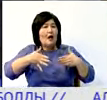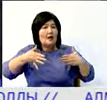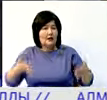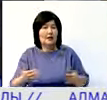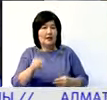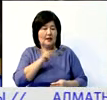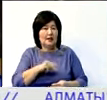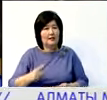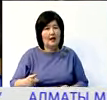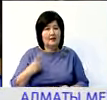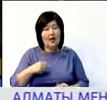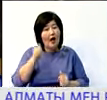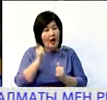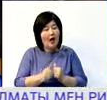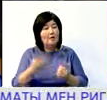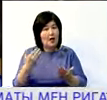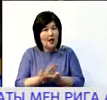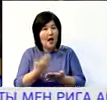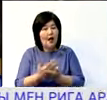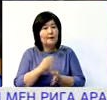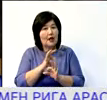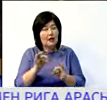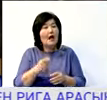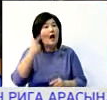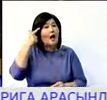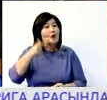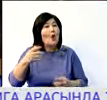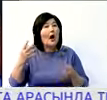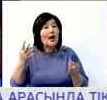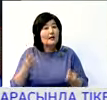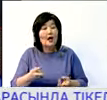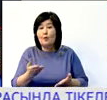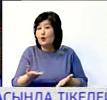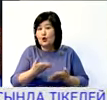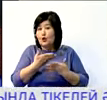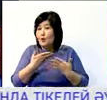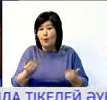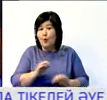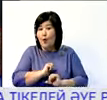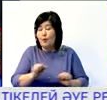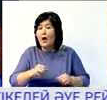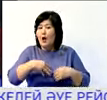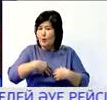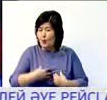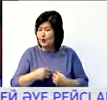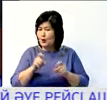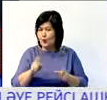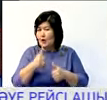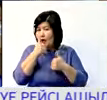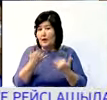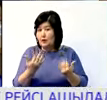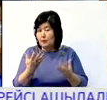кәсіби шеберлікпен әрбір ақпарды сүзгіден өткізе алатын сауат керек. Мұнсыз болмайды. Мұңсыз отыра алмайсың